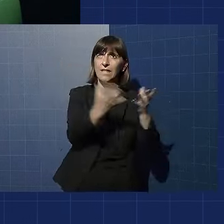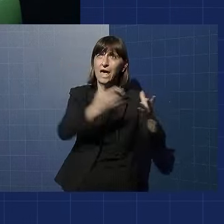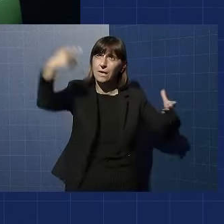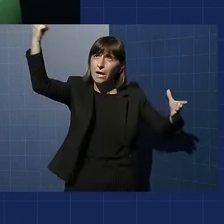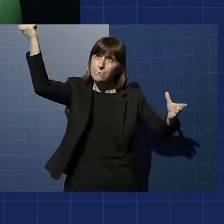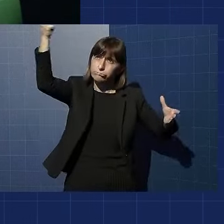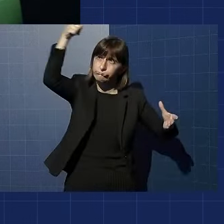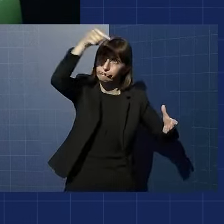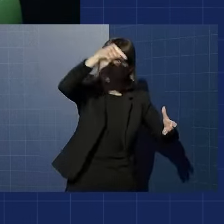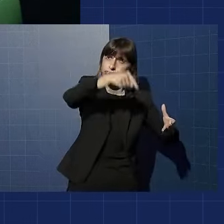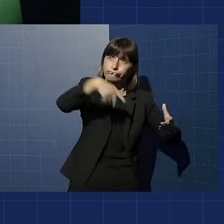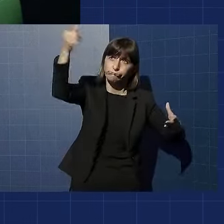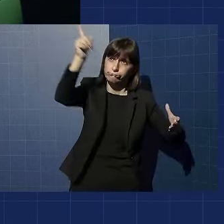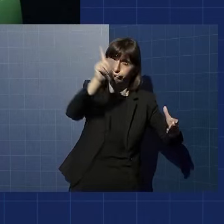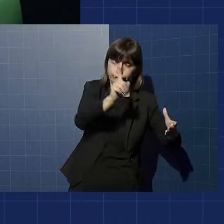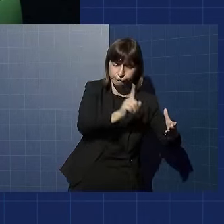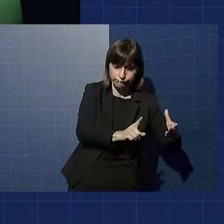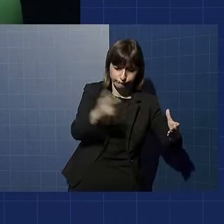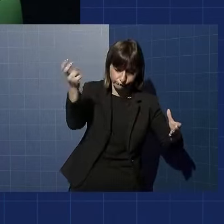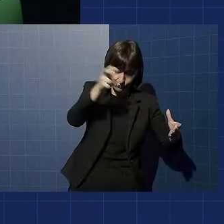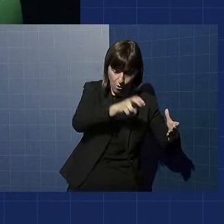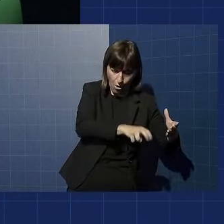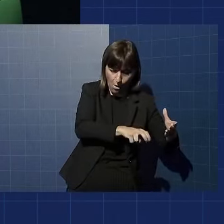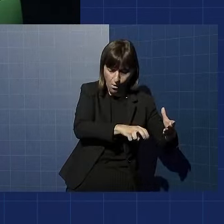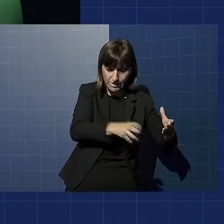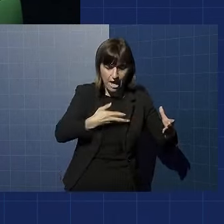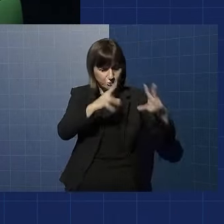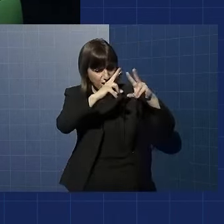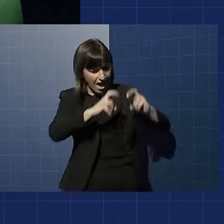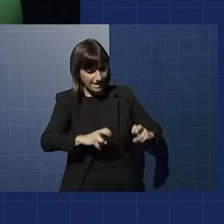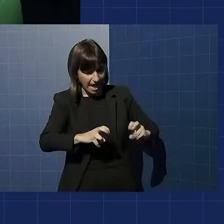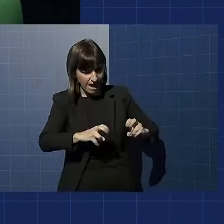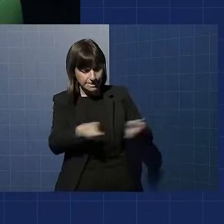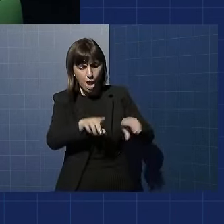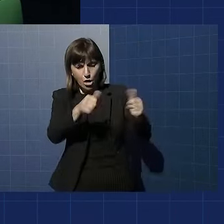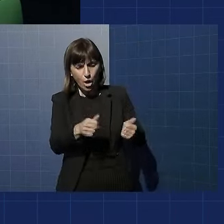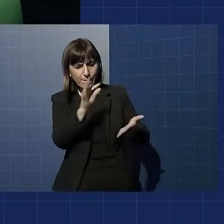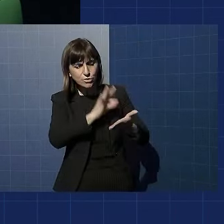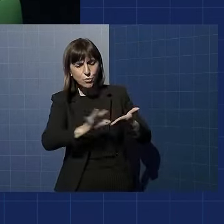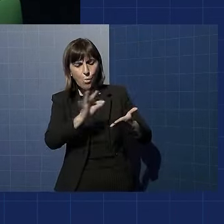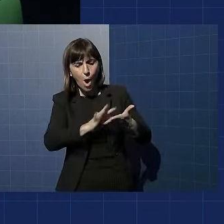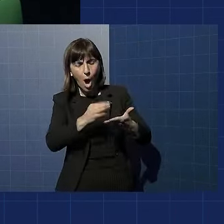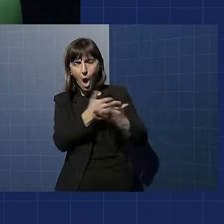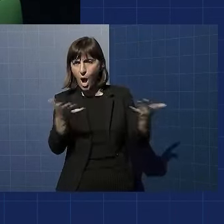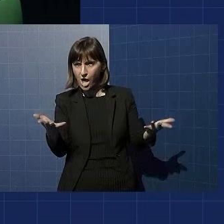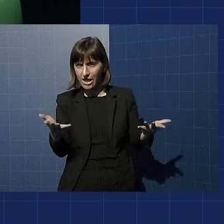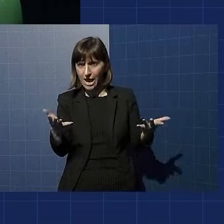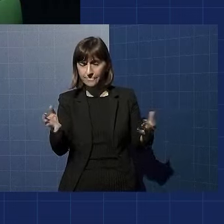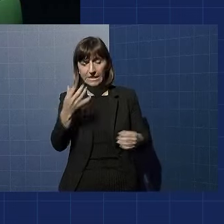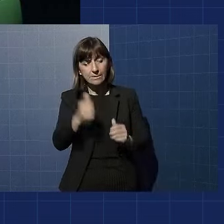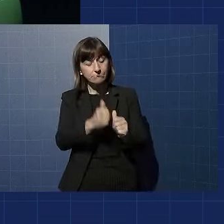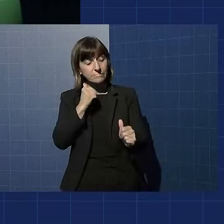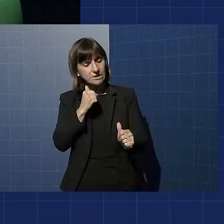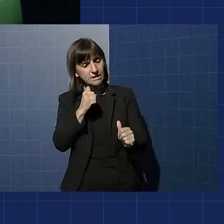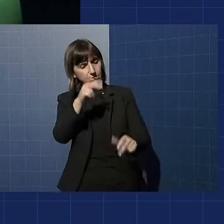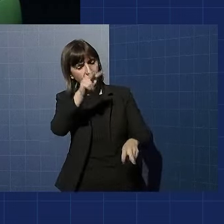viene definito il comportamento dell'astronauta, un po' come a scuola, e quindi se sei adatto o meno